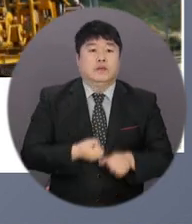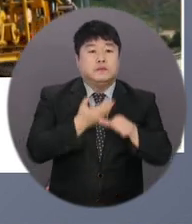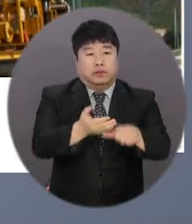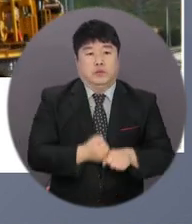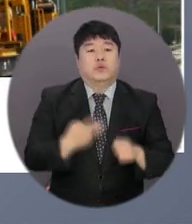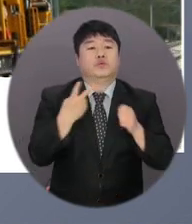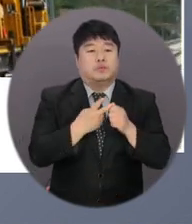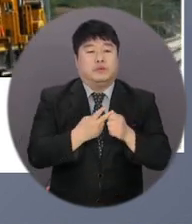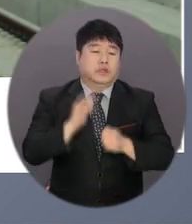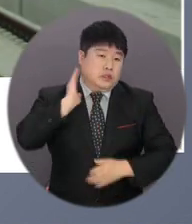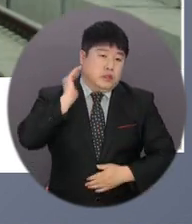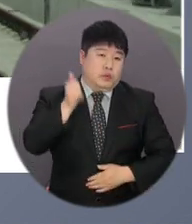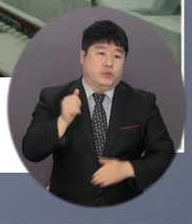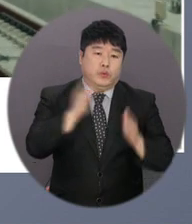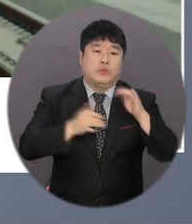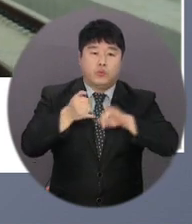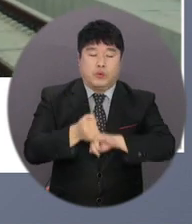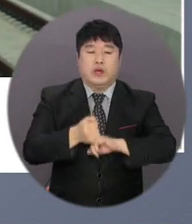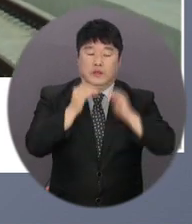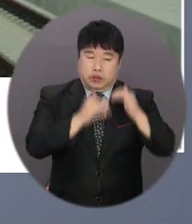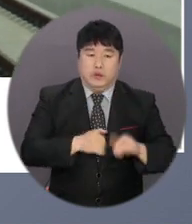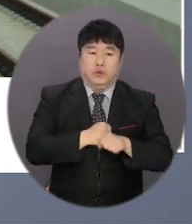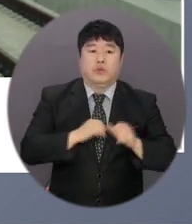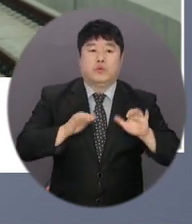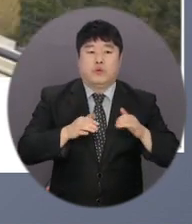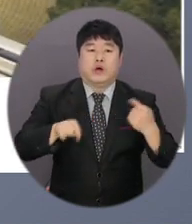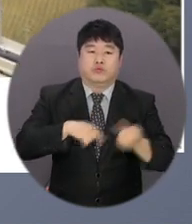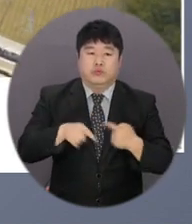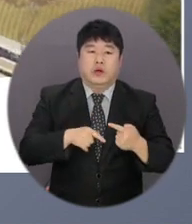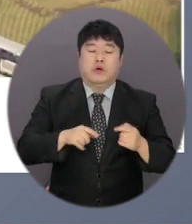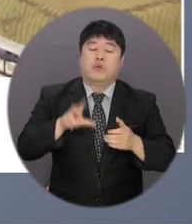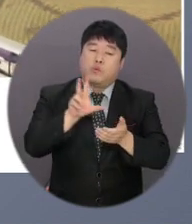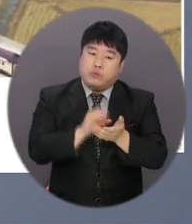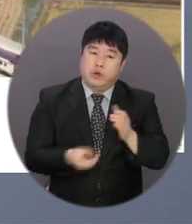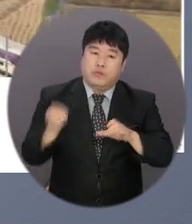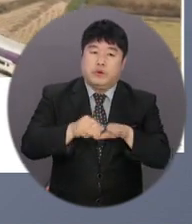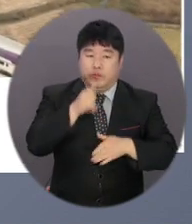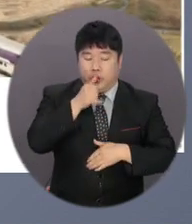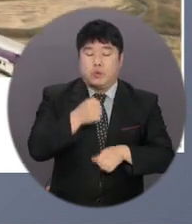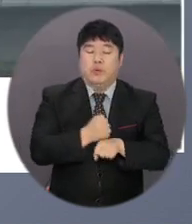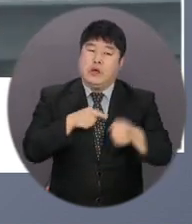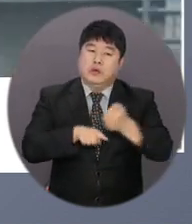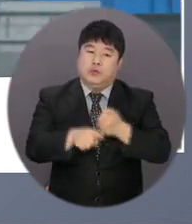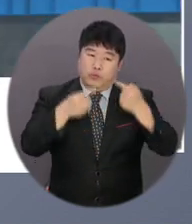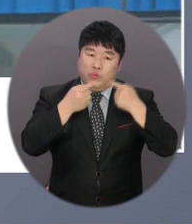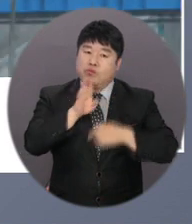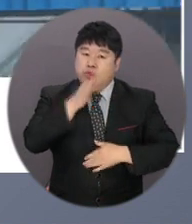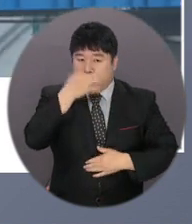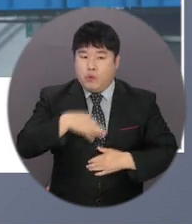두 번째는 이게 대통령 공약사항이고 또 국정과제도 포함되어 있고 명분과 실익도